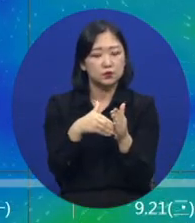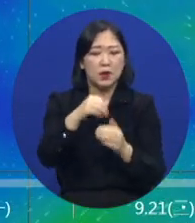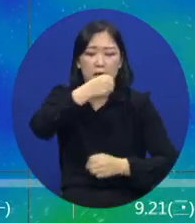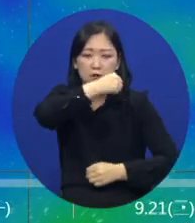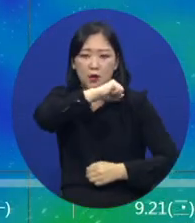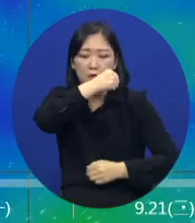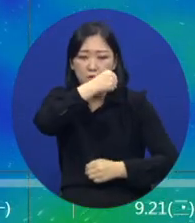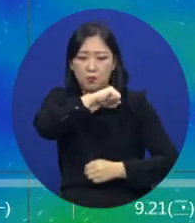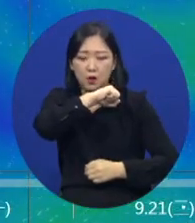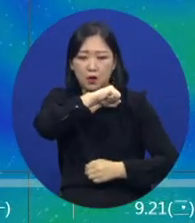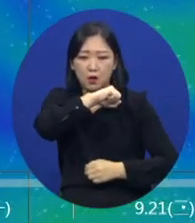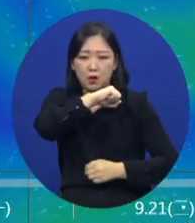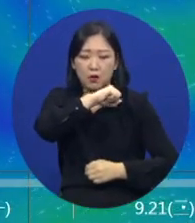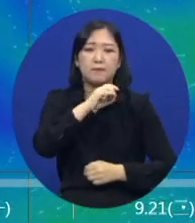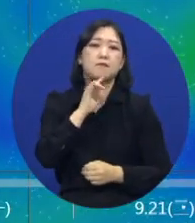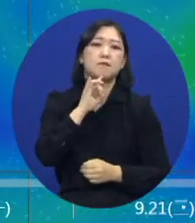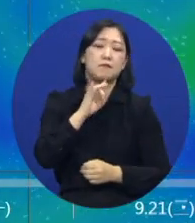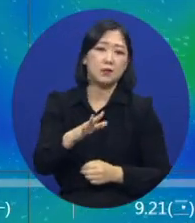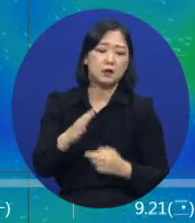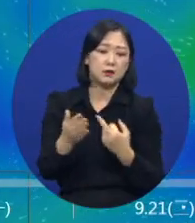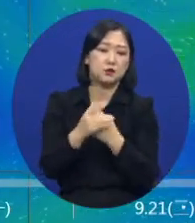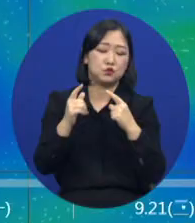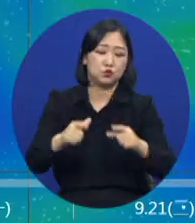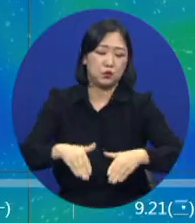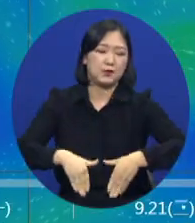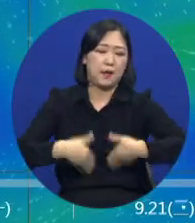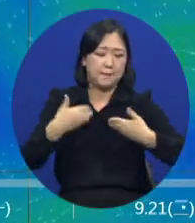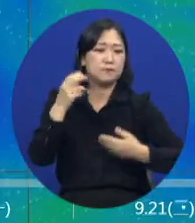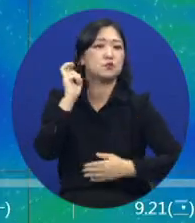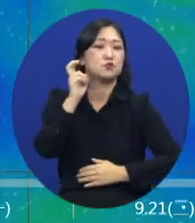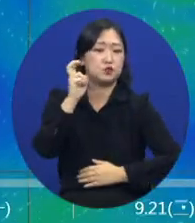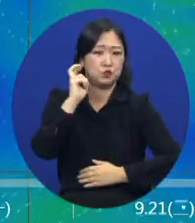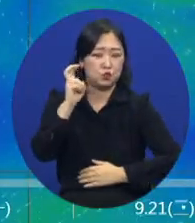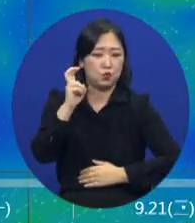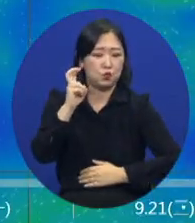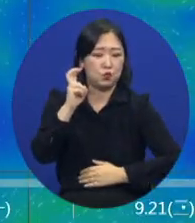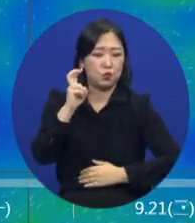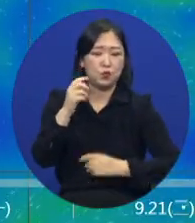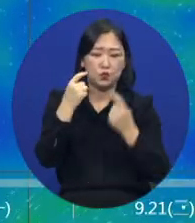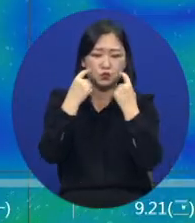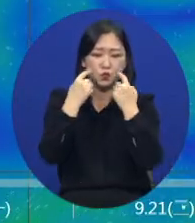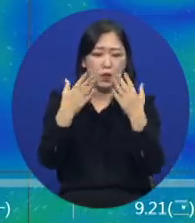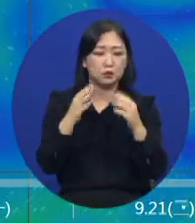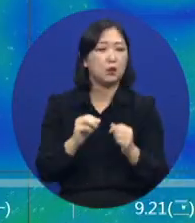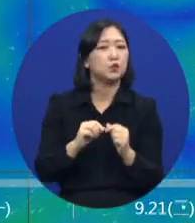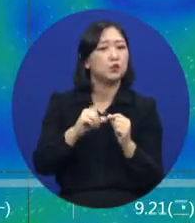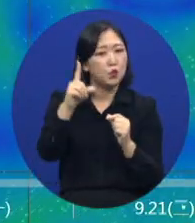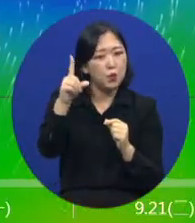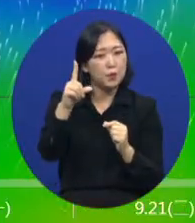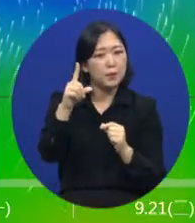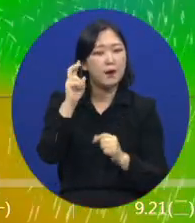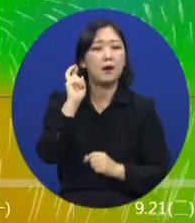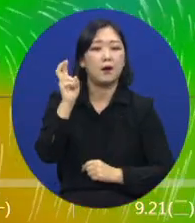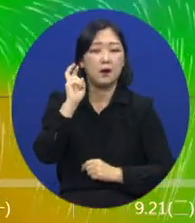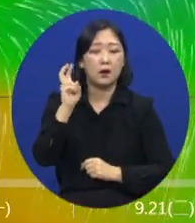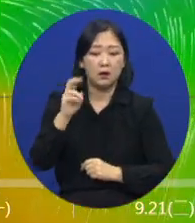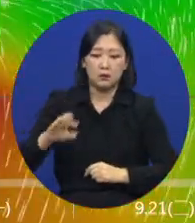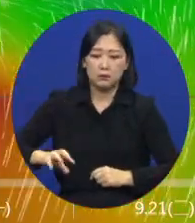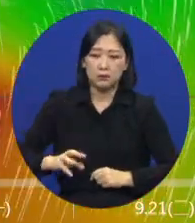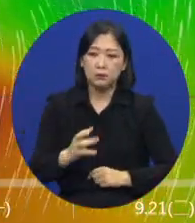대만 기상국만 제주도 남쪽 해상을 예측해서 상대적으로 정확도가 좀 높다고 예측을 했었는데 태풍